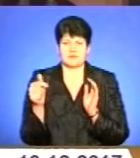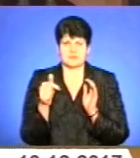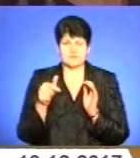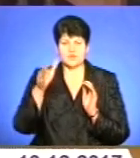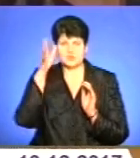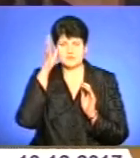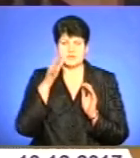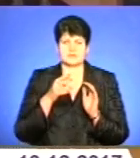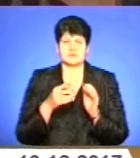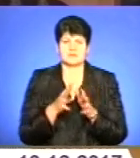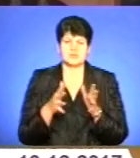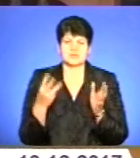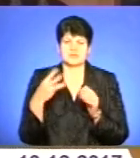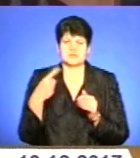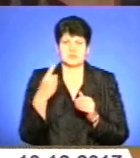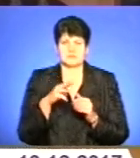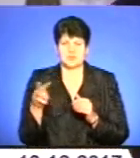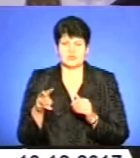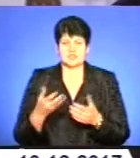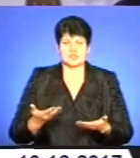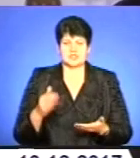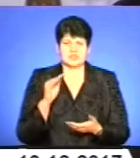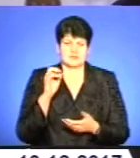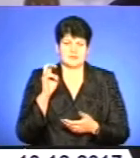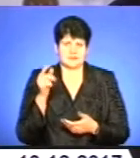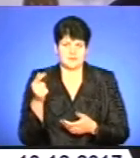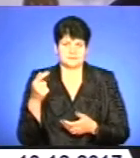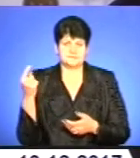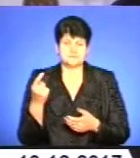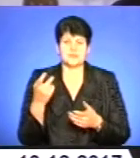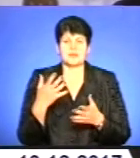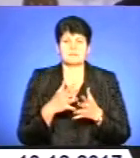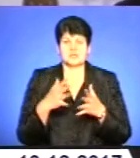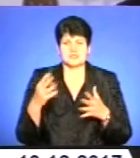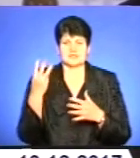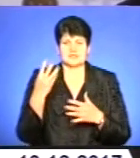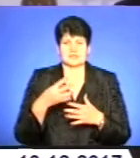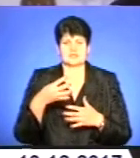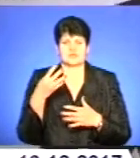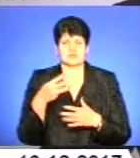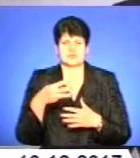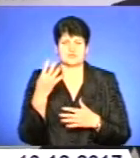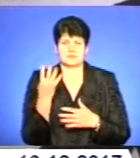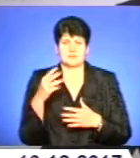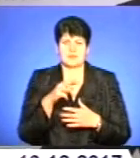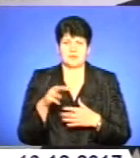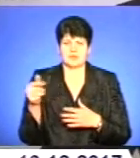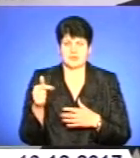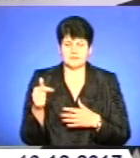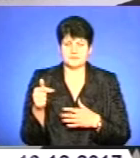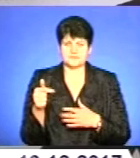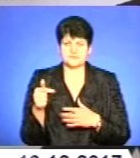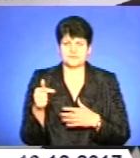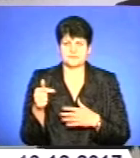– понад 731 мільйон, а також житлово-комунальне господарство – більш як 304 мільйони гривень. Якщо брати в розрізі